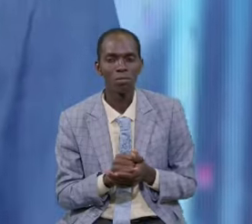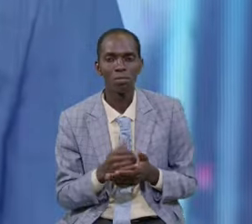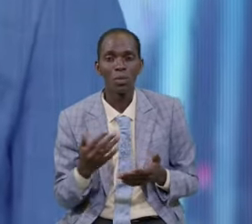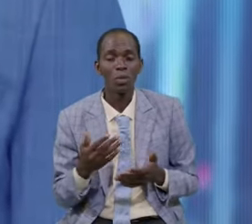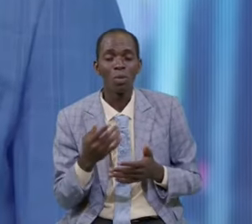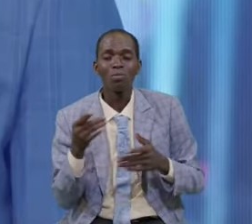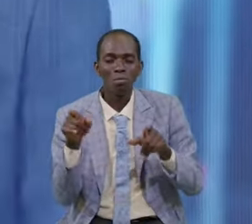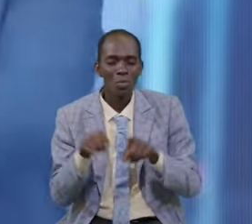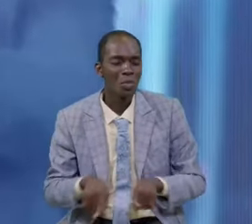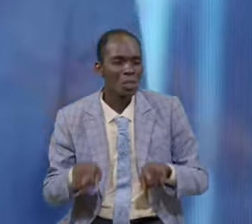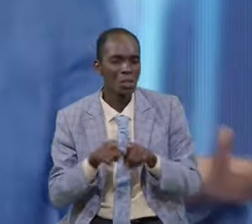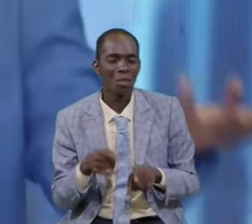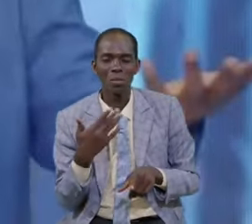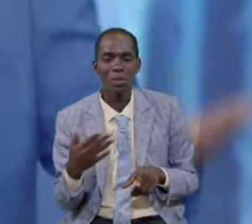font la même chose aujourd'hui. Ce qu'ils ont